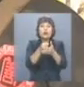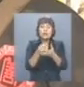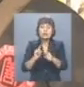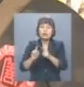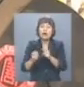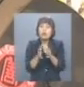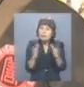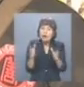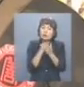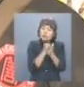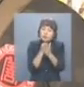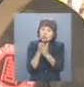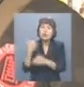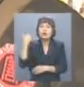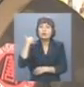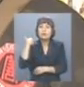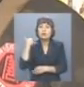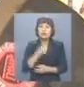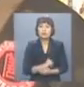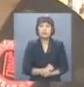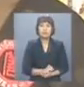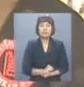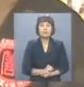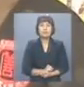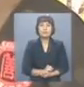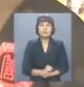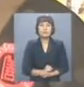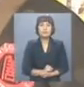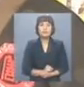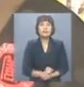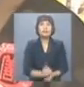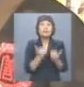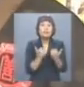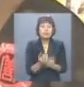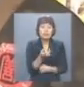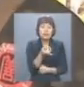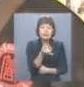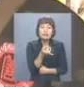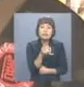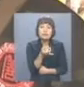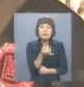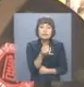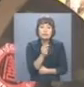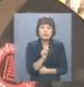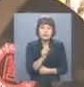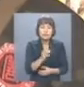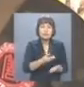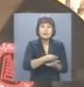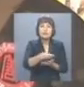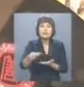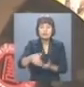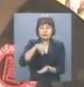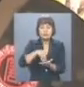ะครับก็จะมีแค่ตอนนี้จะมีแค่ข้าวในประมาณนึงแต่ในศูนย์อพยพนั้น